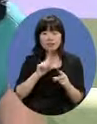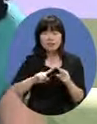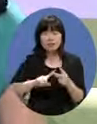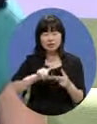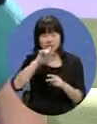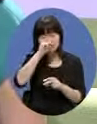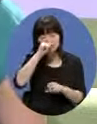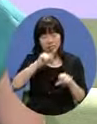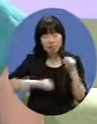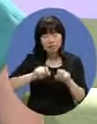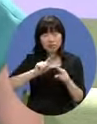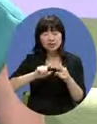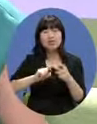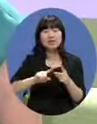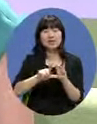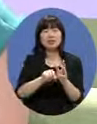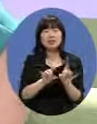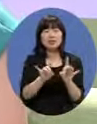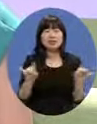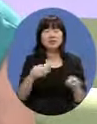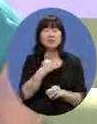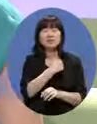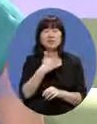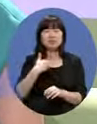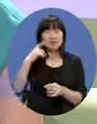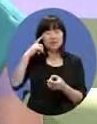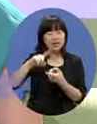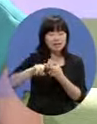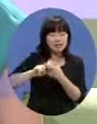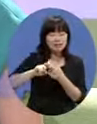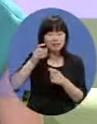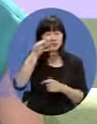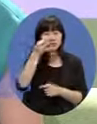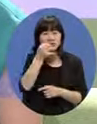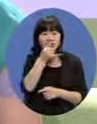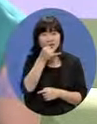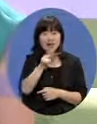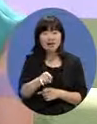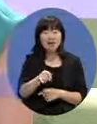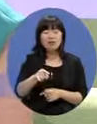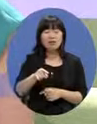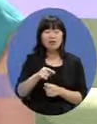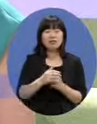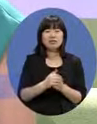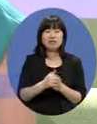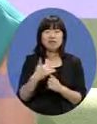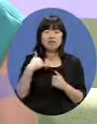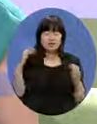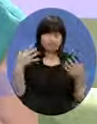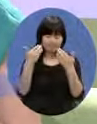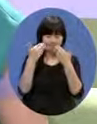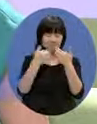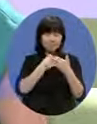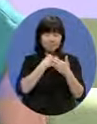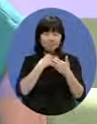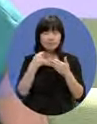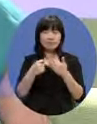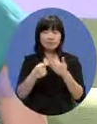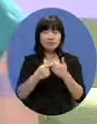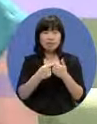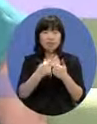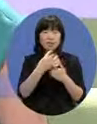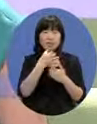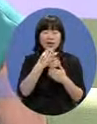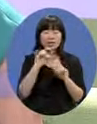어떤 좋은 행동을 하거나 그때마다 충분히 관심을 보여 주면 아이는 자기의 주목받고자 하는 욕구가 겉에 보이는